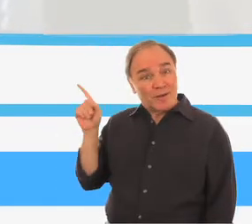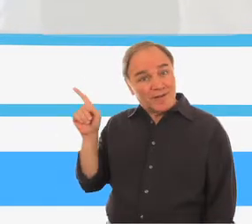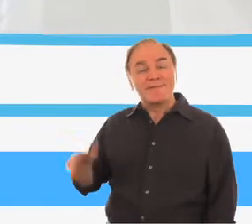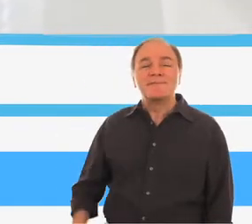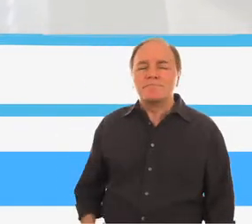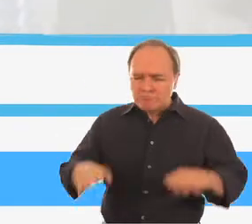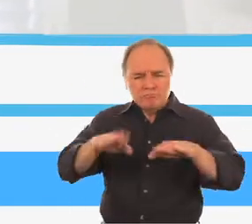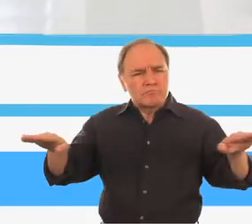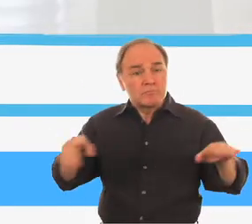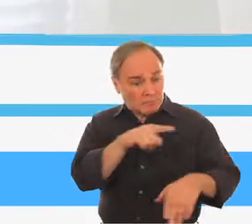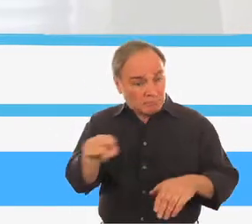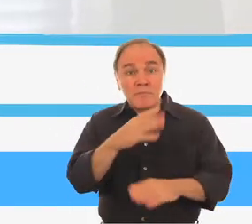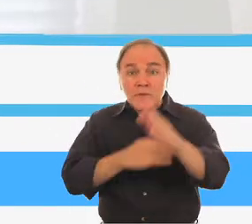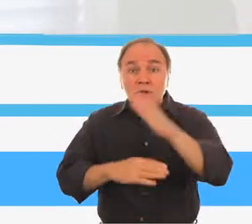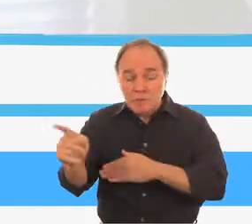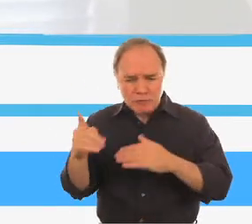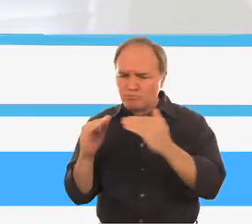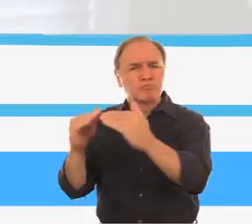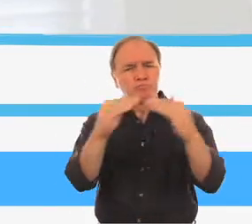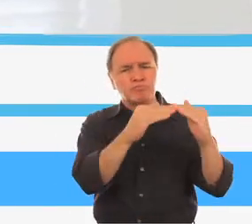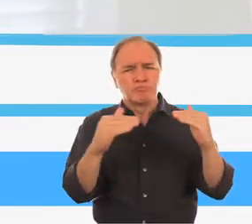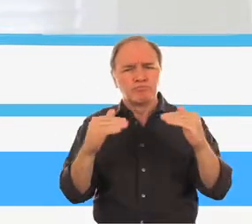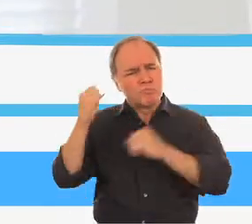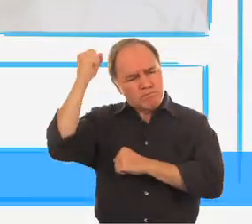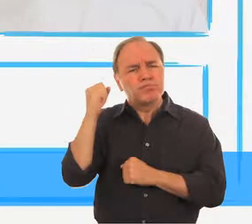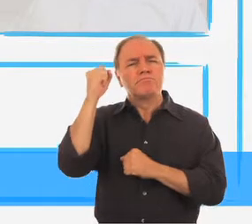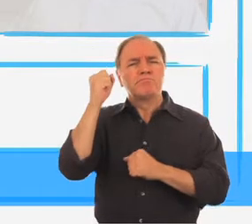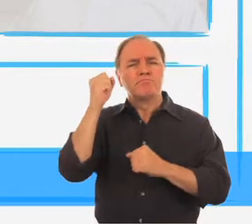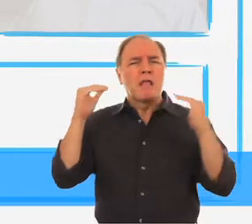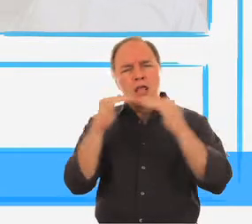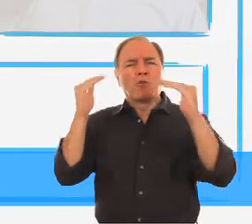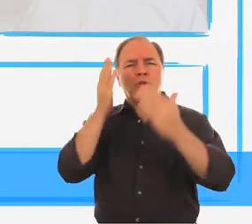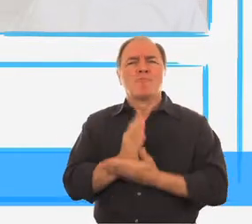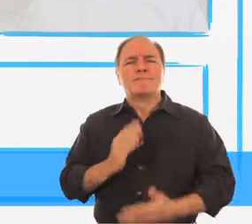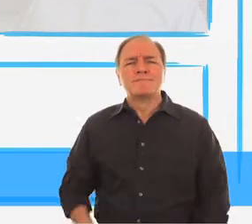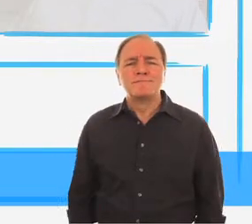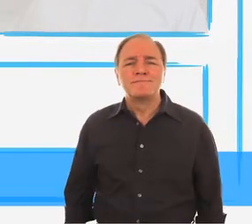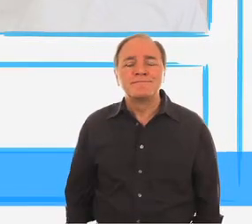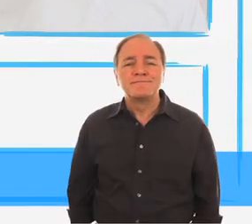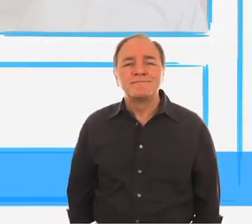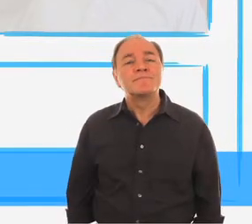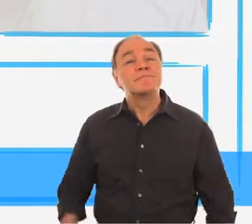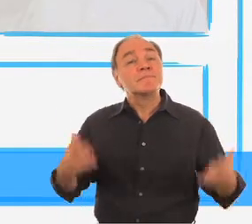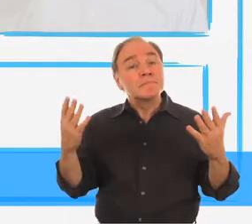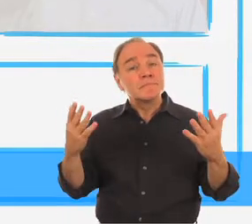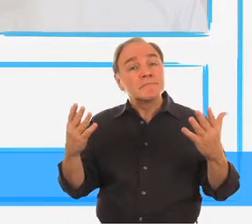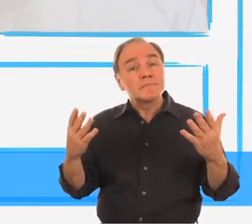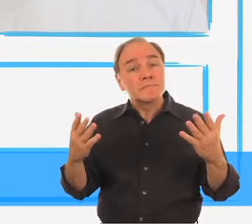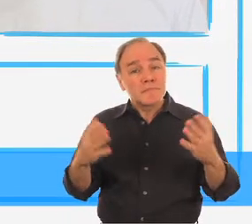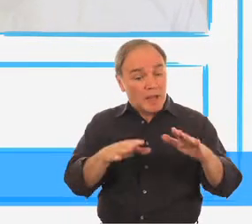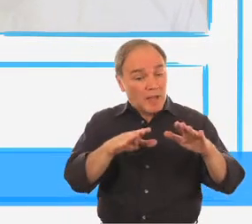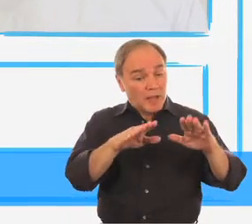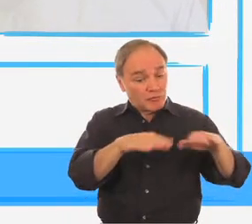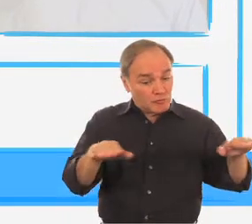Les enfants handicapés méritent et ont droit à tout. Boum! Et quand vous faites la distinction entre les enfants avec et sans